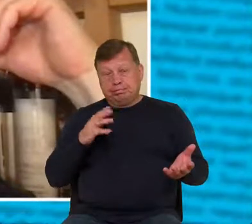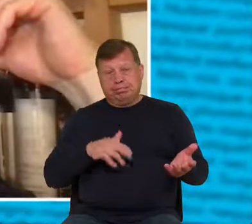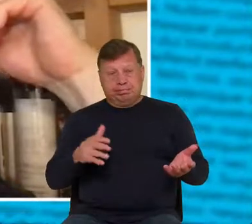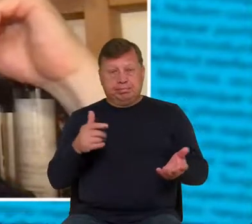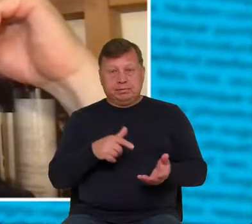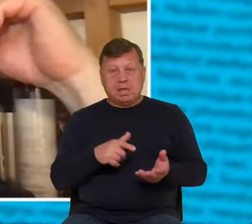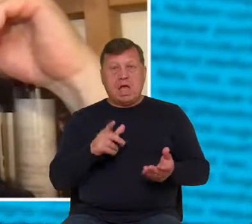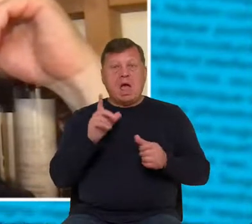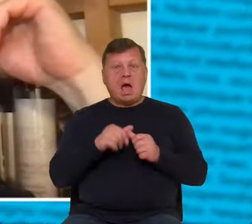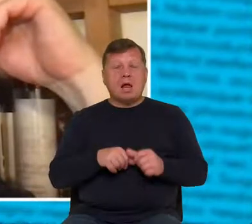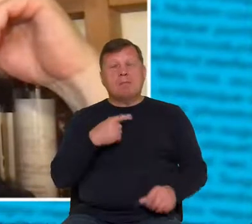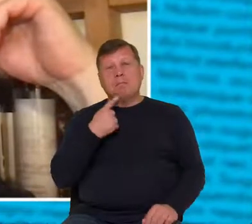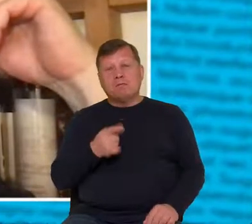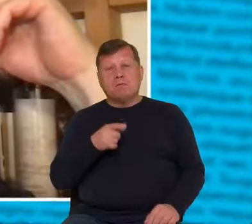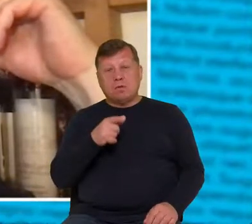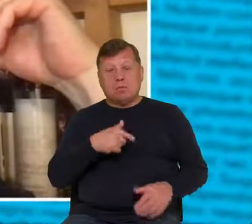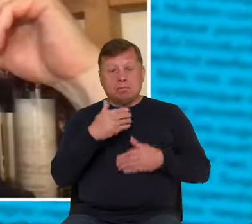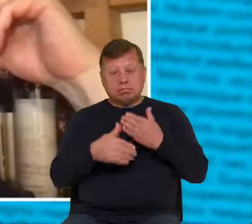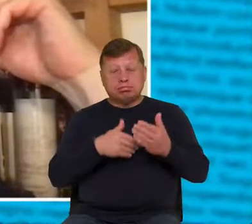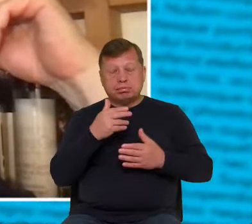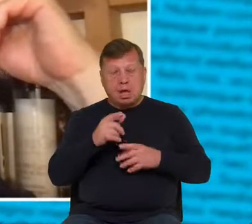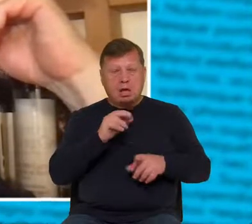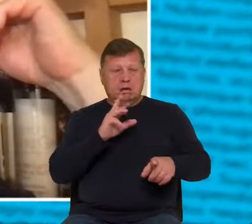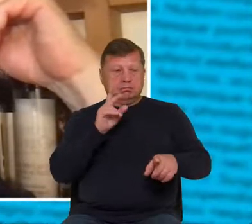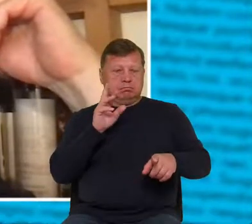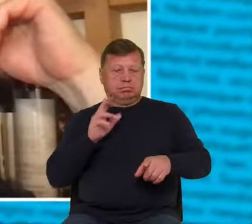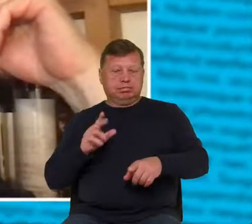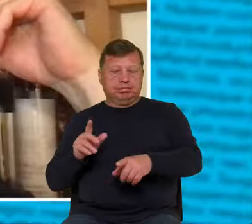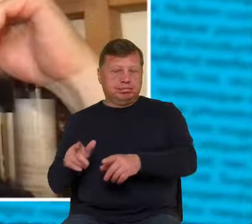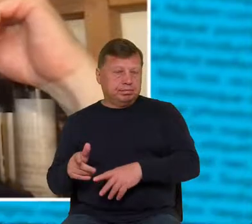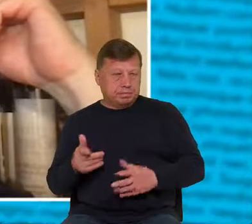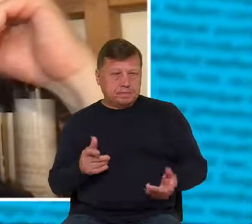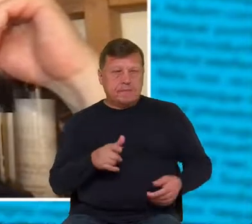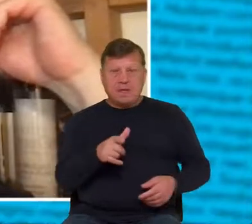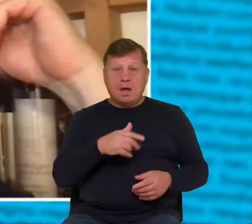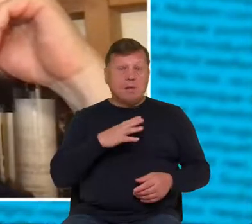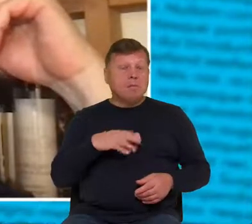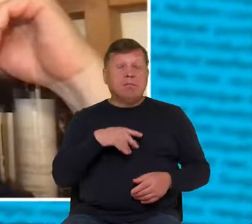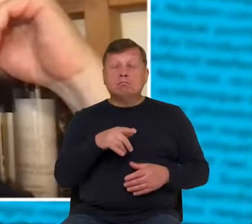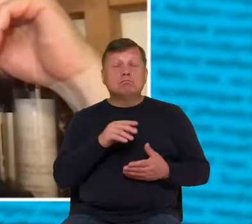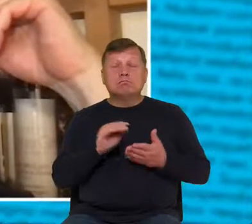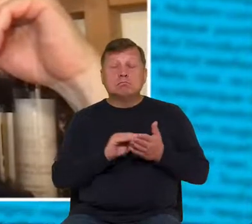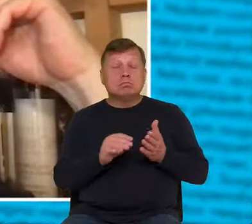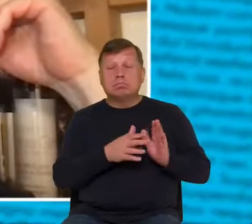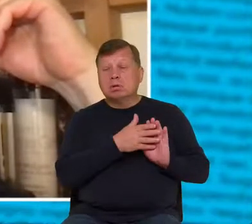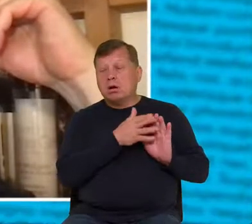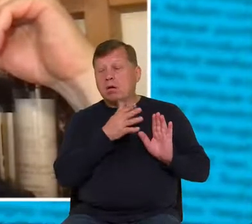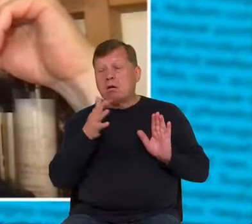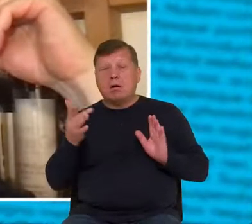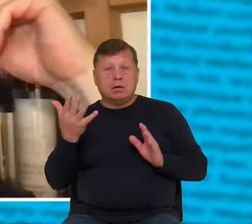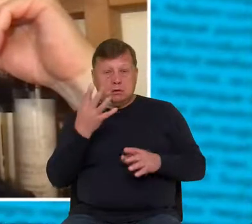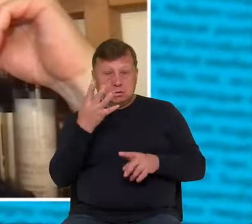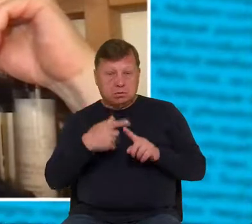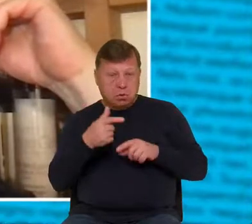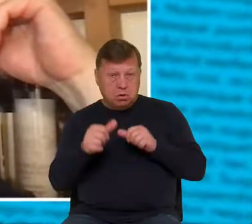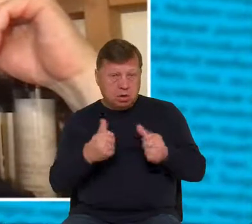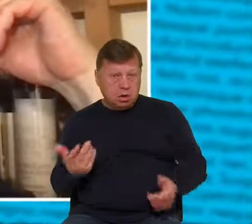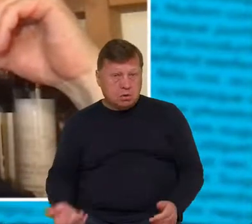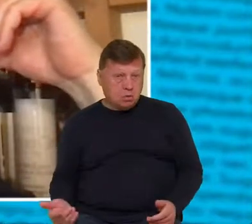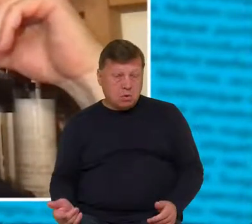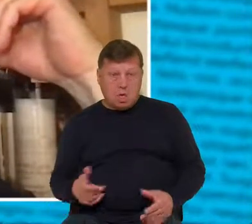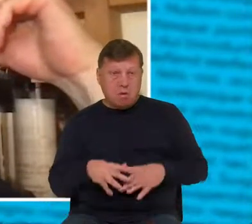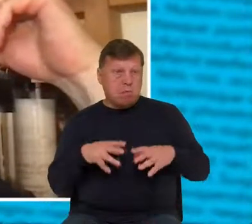niejako odkrywa. W procesie spędziłem 4,5 roku pracując nad tą powieścią. Nie wiedziałem tego